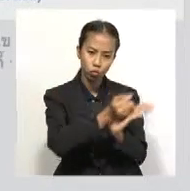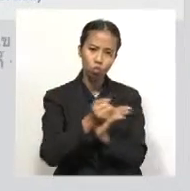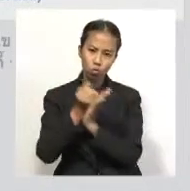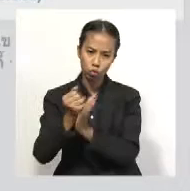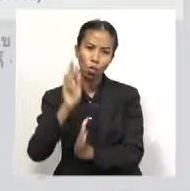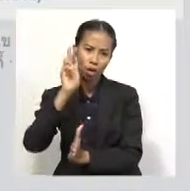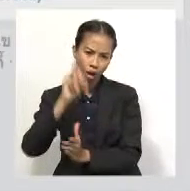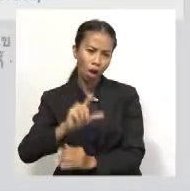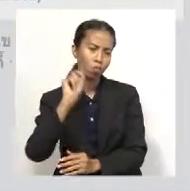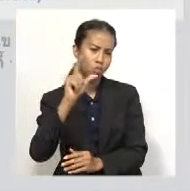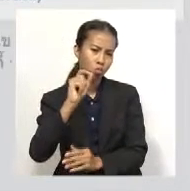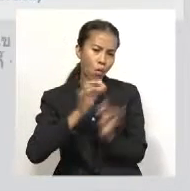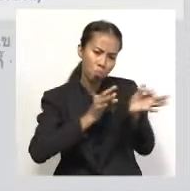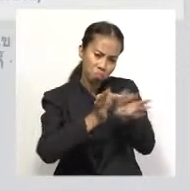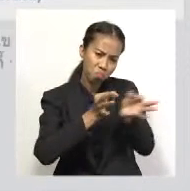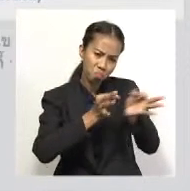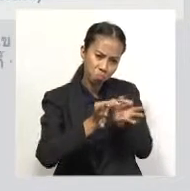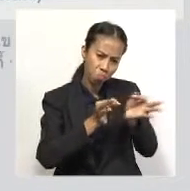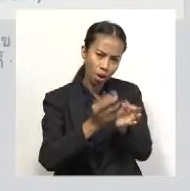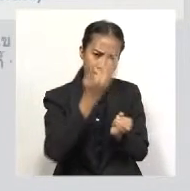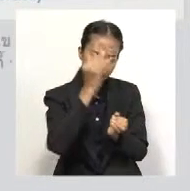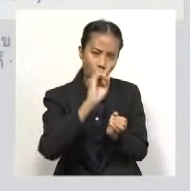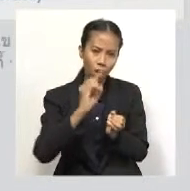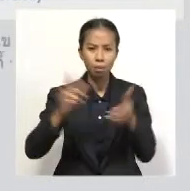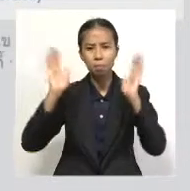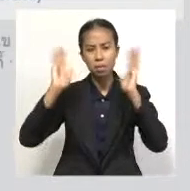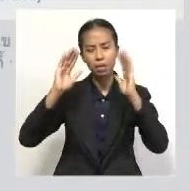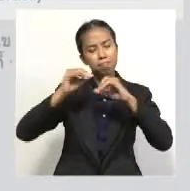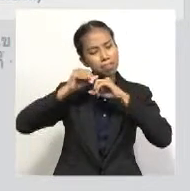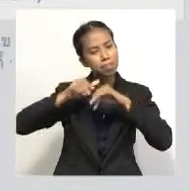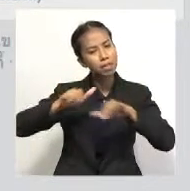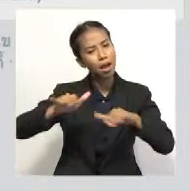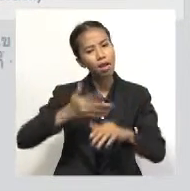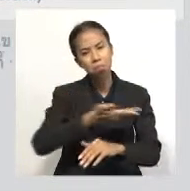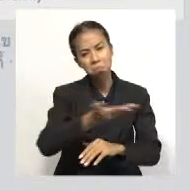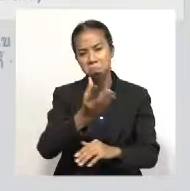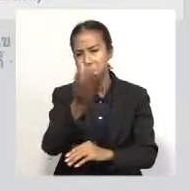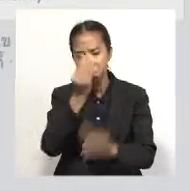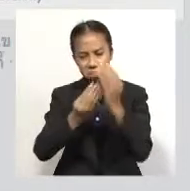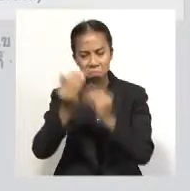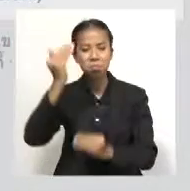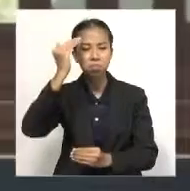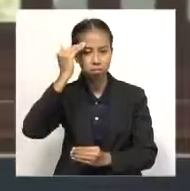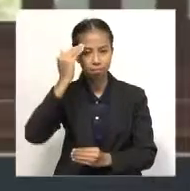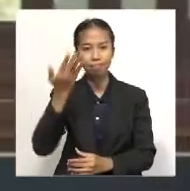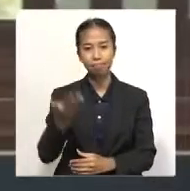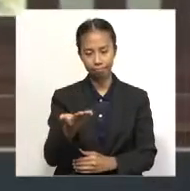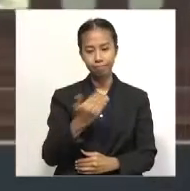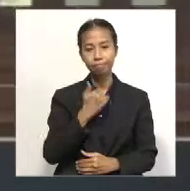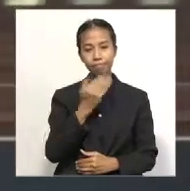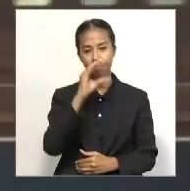ข่าวชี้แจงให้ทันเวลาทันเหตุการณ์เพื่อประชาสัมพันธ์ให้ทราบกันทั่วกันกับลองฟังเสียงท่านนายกกันดูครับ